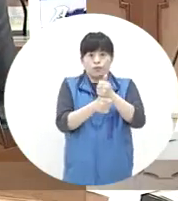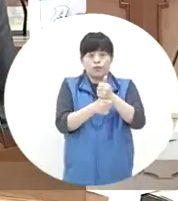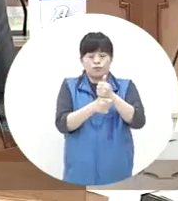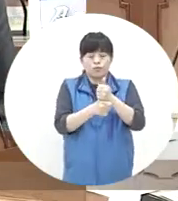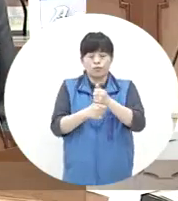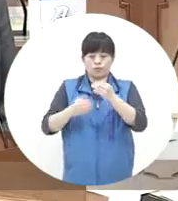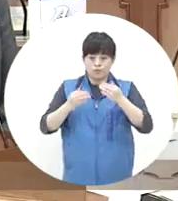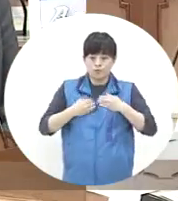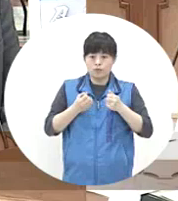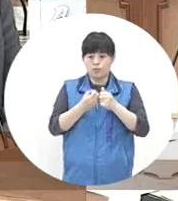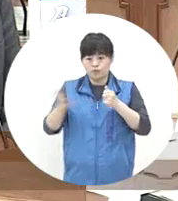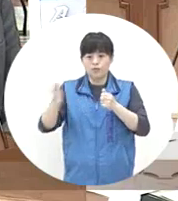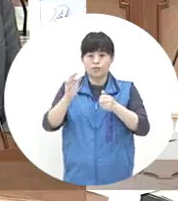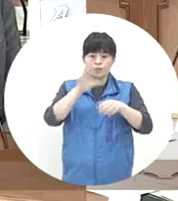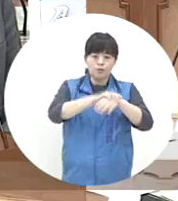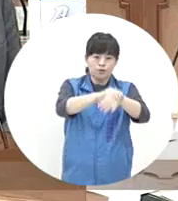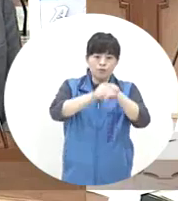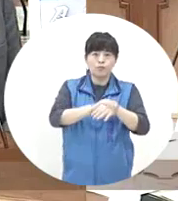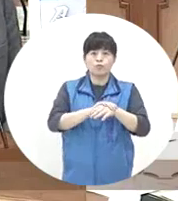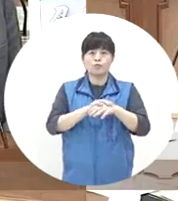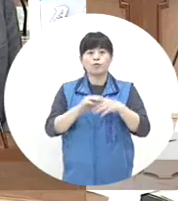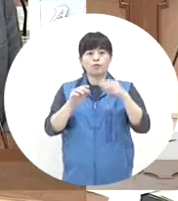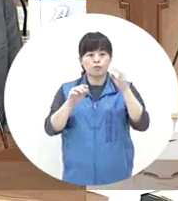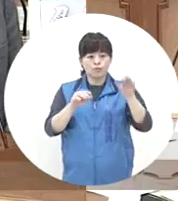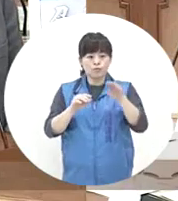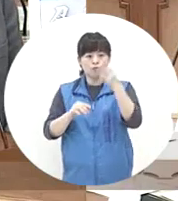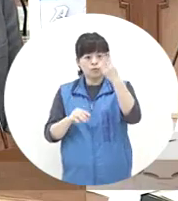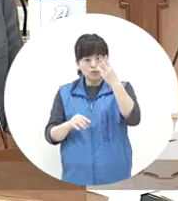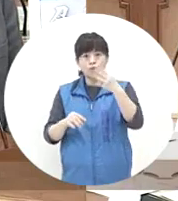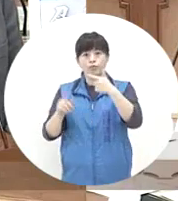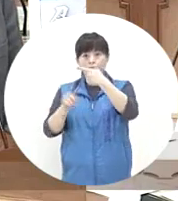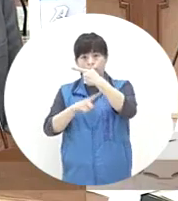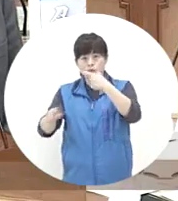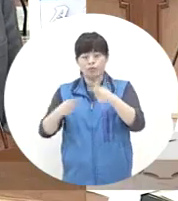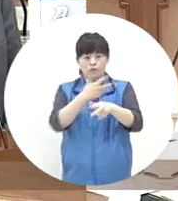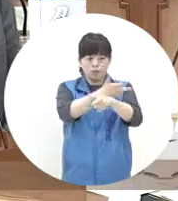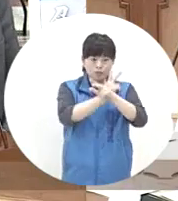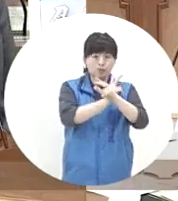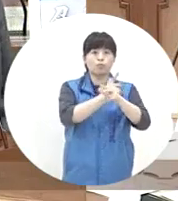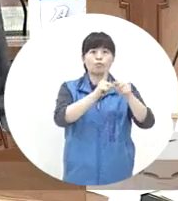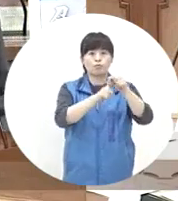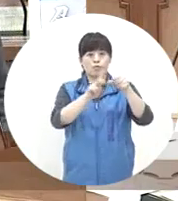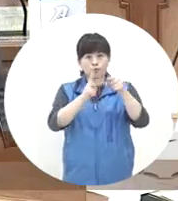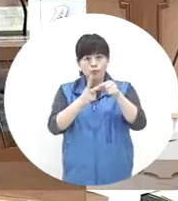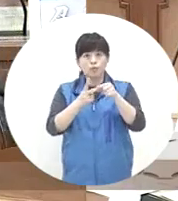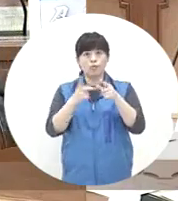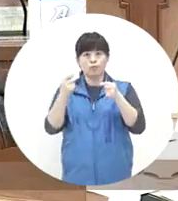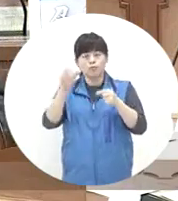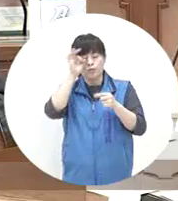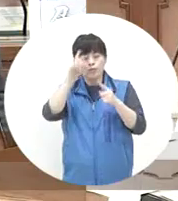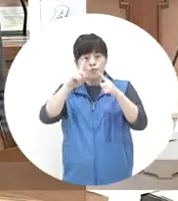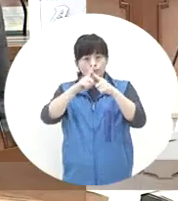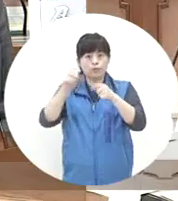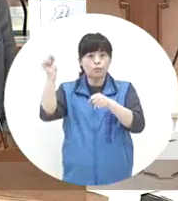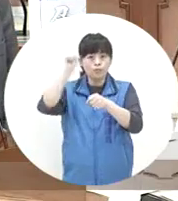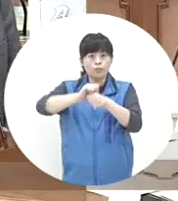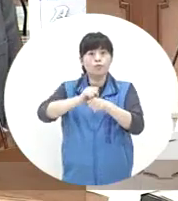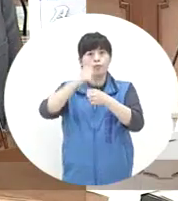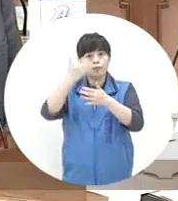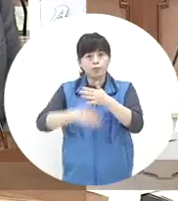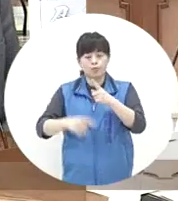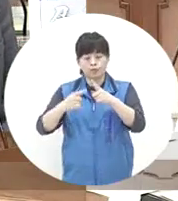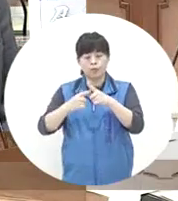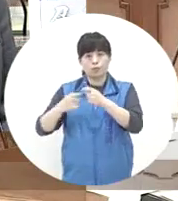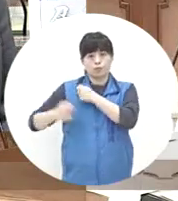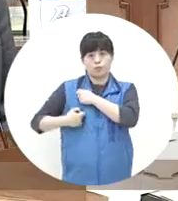有关的民众，规划有3车6人以地区分配，主要以板桥中和，也会是人手加派。好，国军的加入